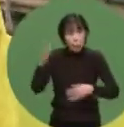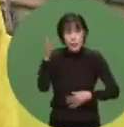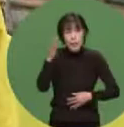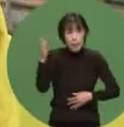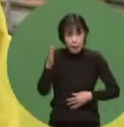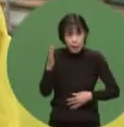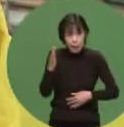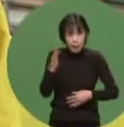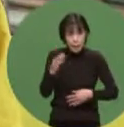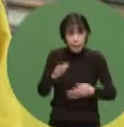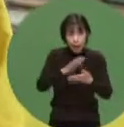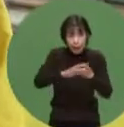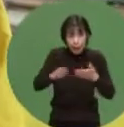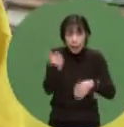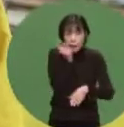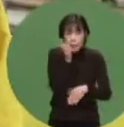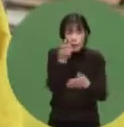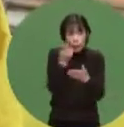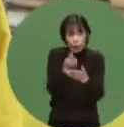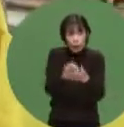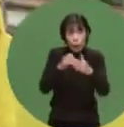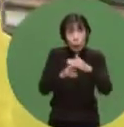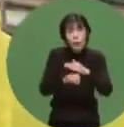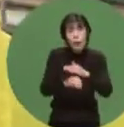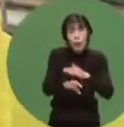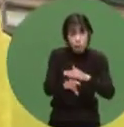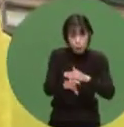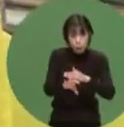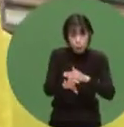水もきれいな水しか流さないというふうな形になってい